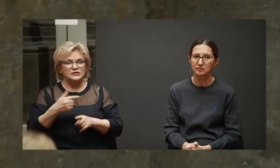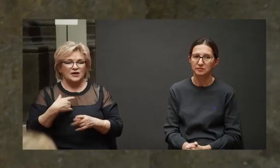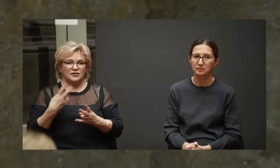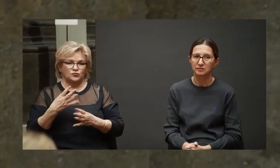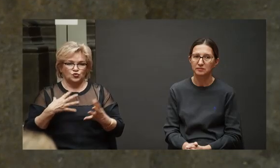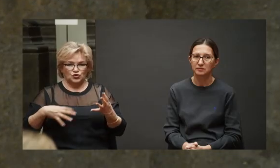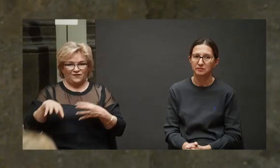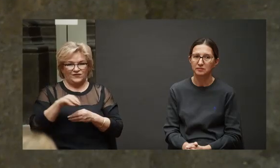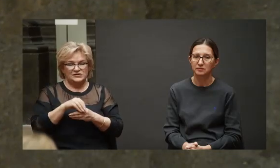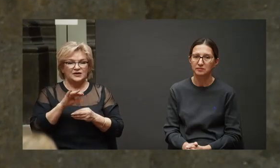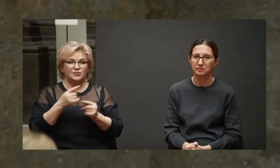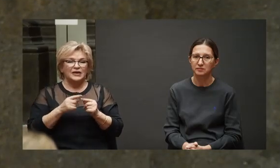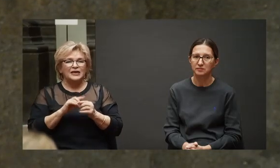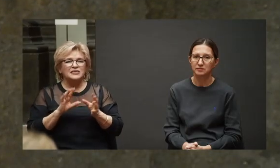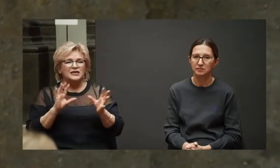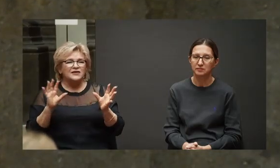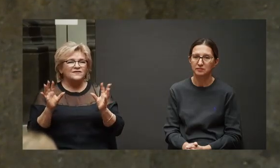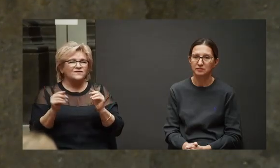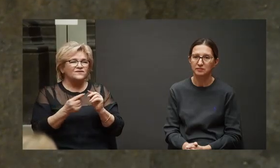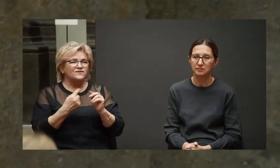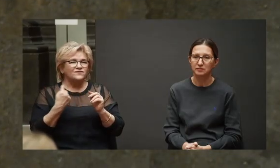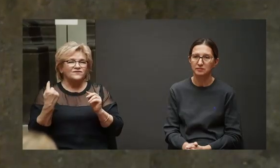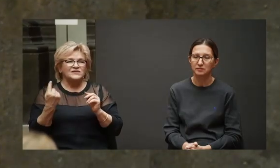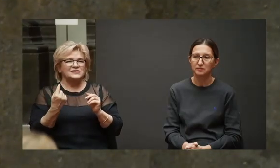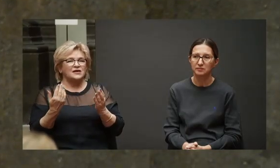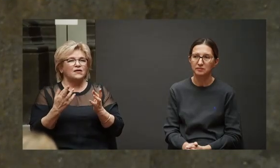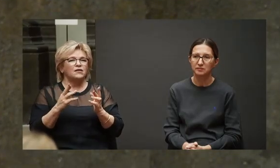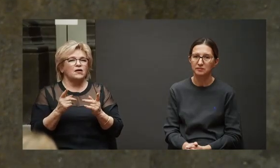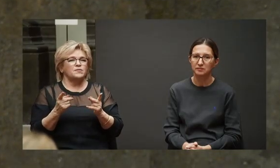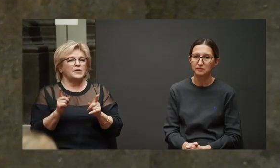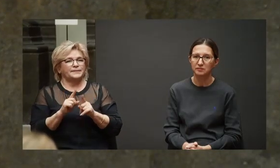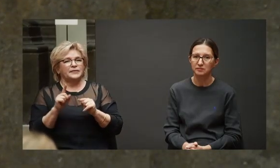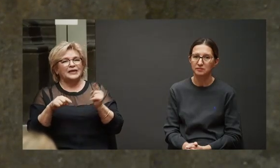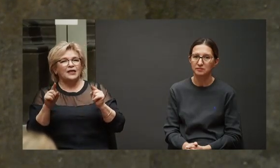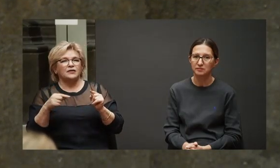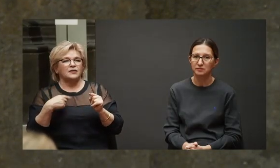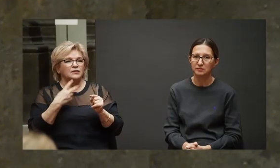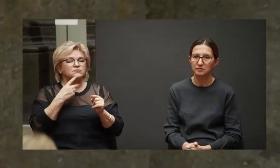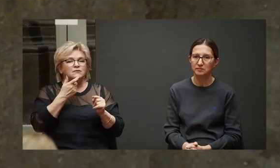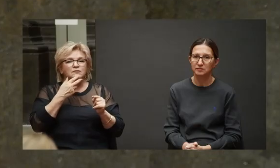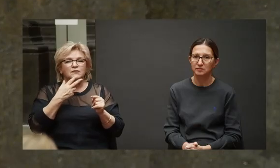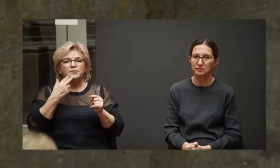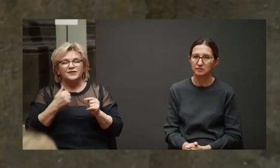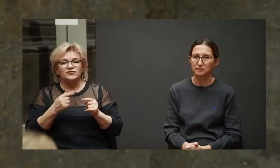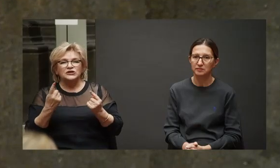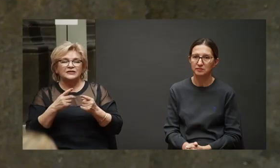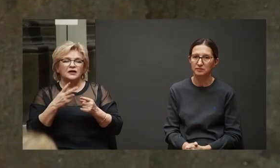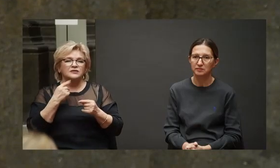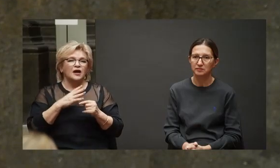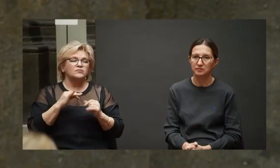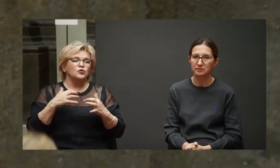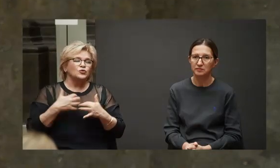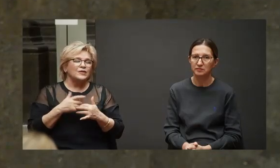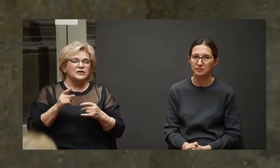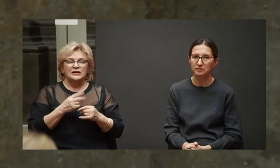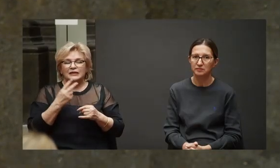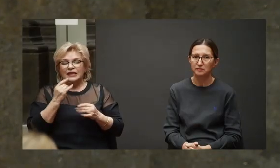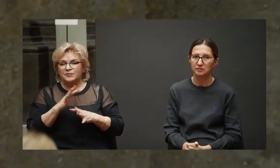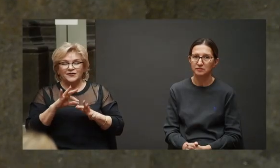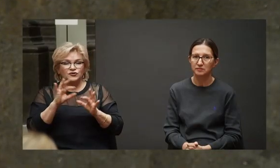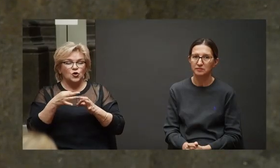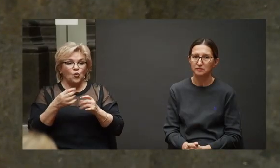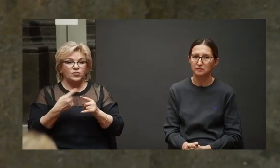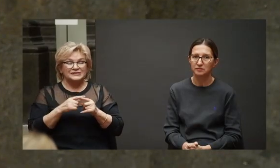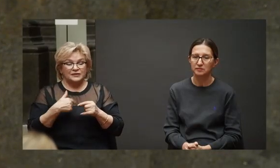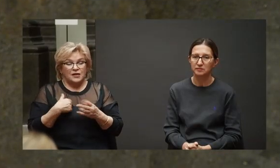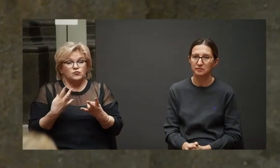всем, и вот эти все, как бы, иногда привычные, иногда, наоборот, утомительно непривычные образы, они